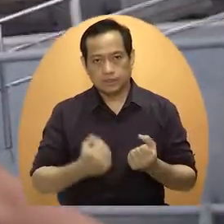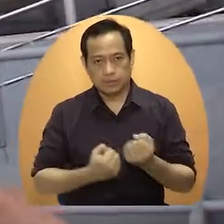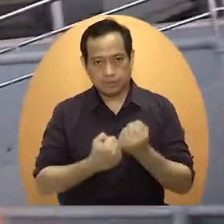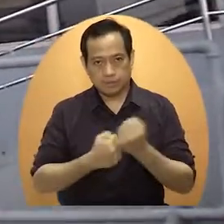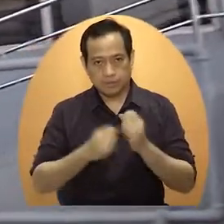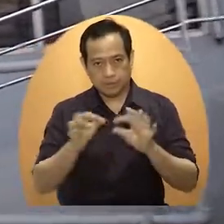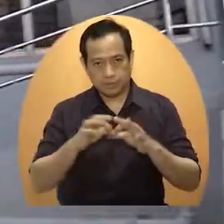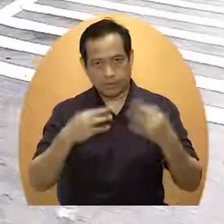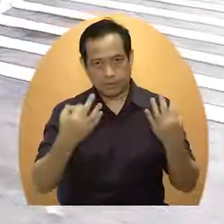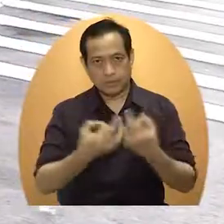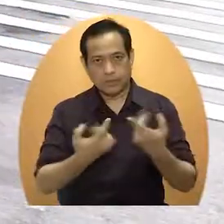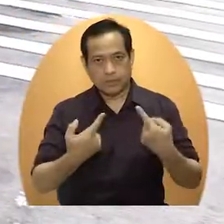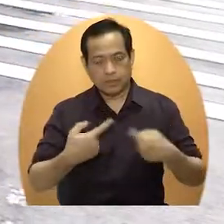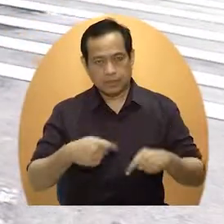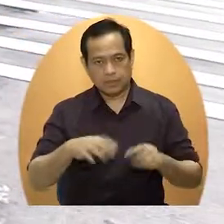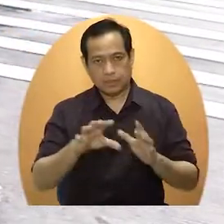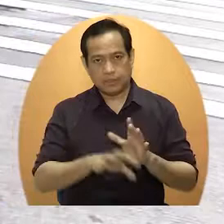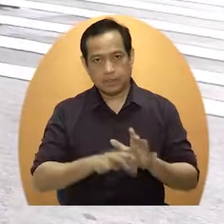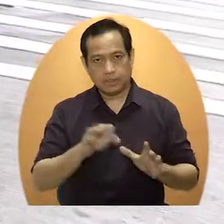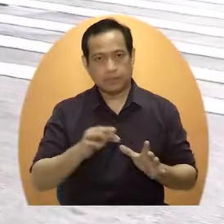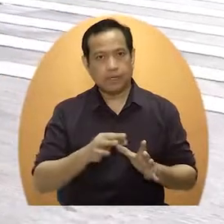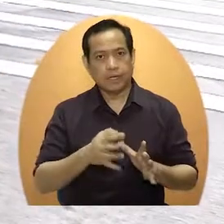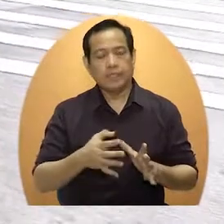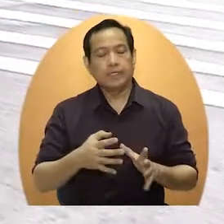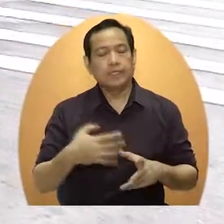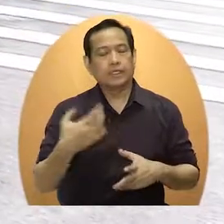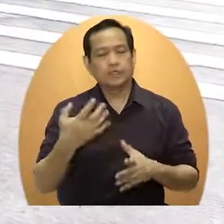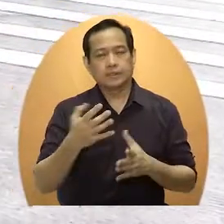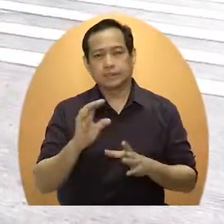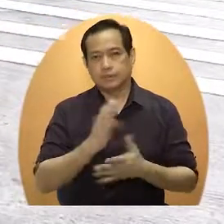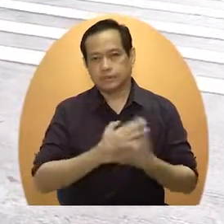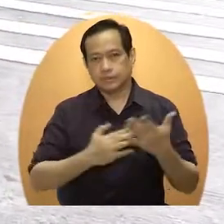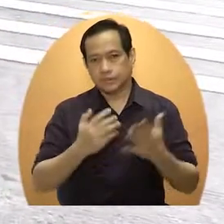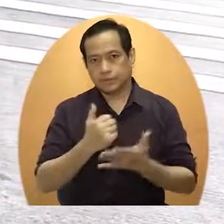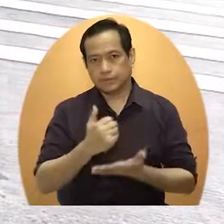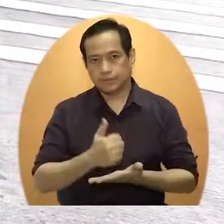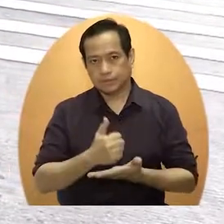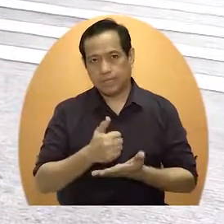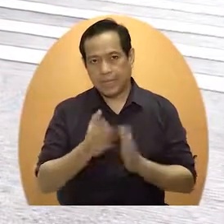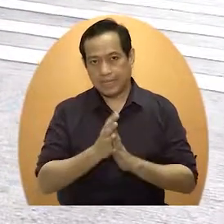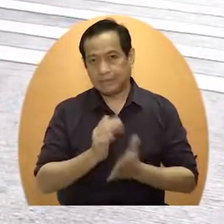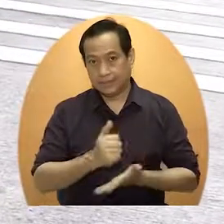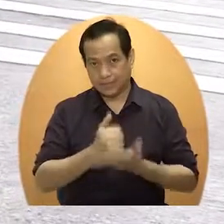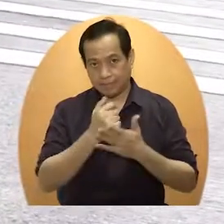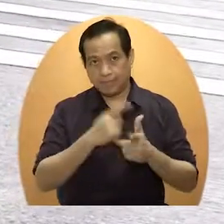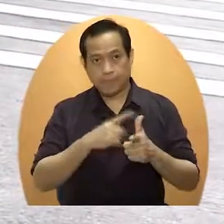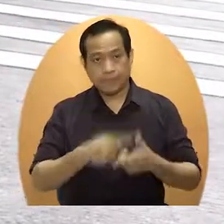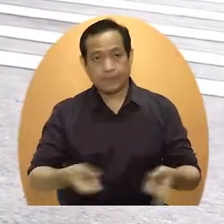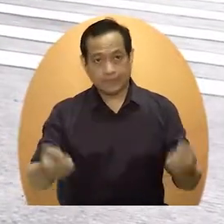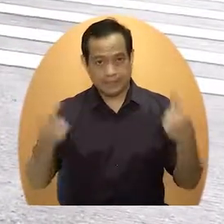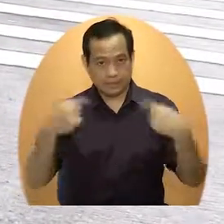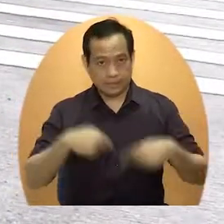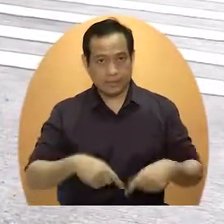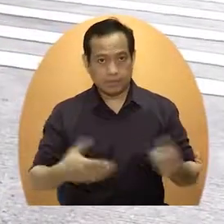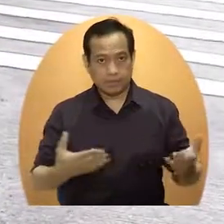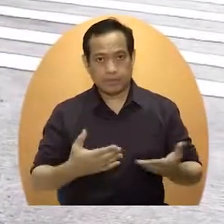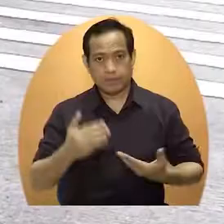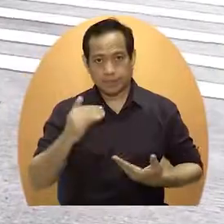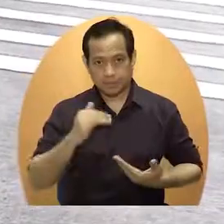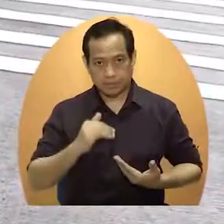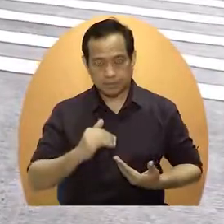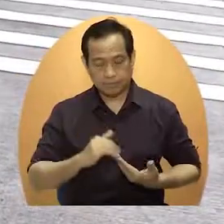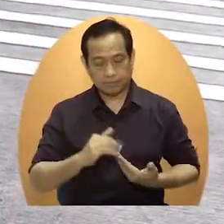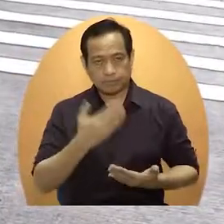mga pamilya, pinilit maghanap ni Mang Inri ng lalapitan. At dito niya naisipang lumapit sa ating